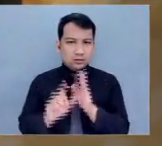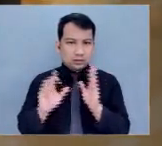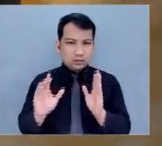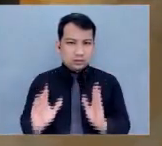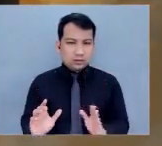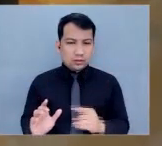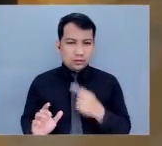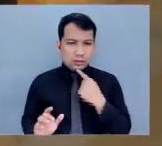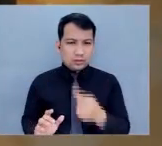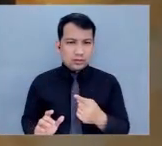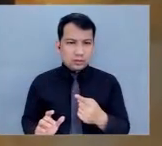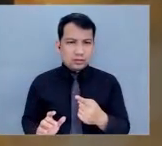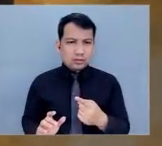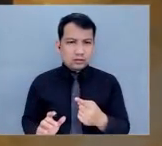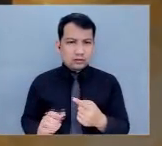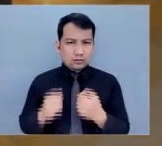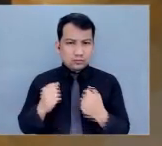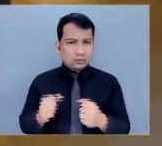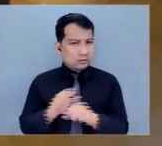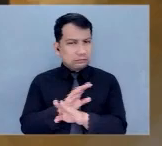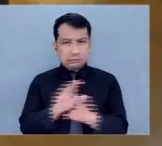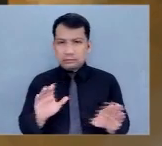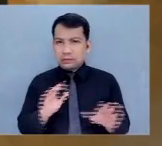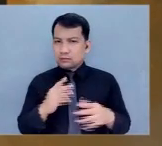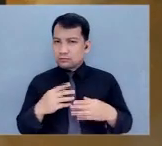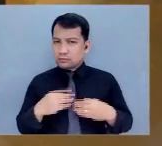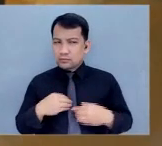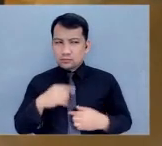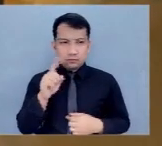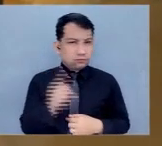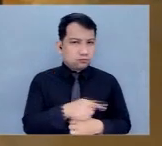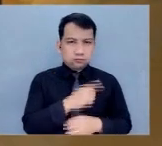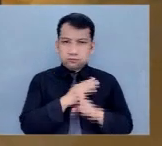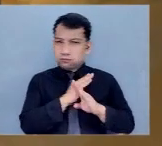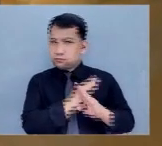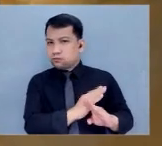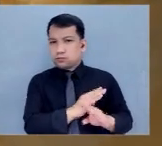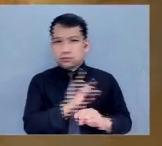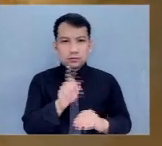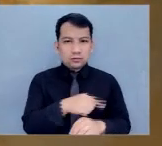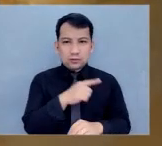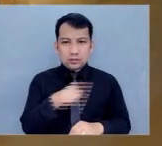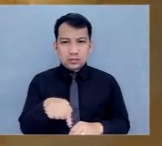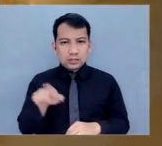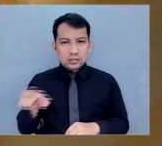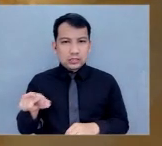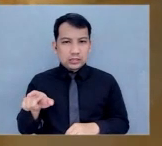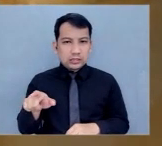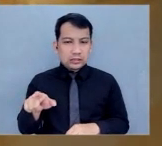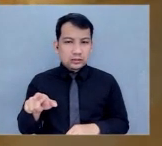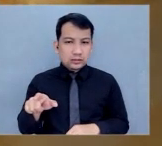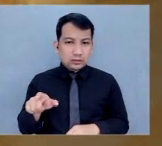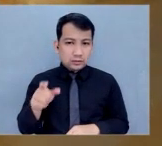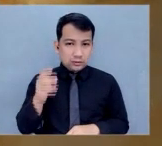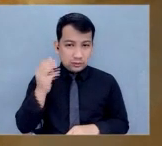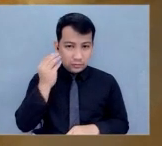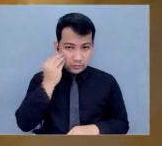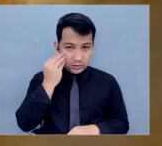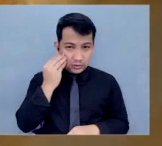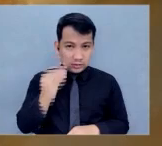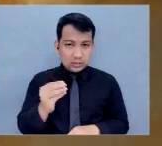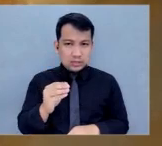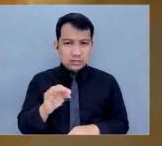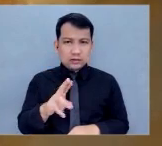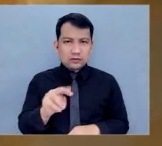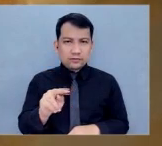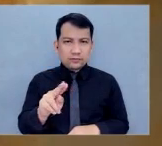nila Dominic na kinukundi na nila ang mga malisyosong pahayag ng showbiz columnist na si Christopher Min tungkol